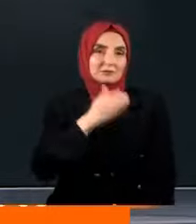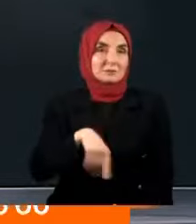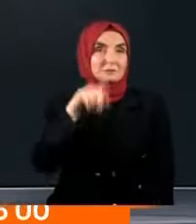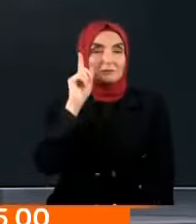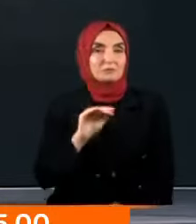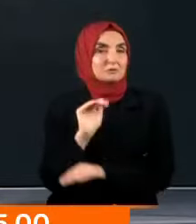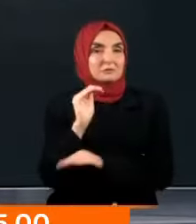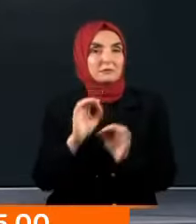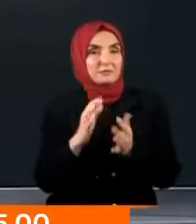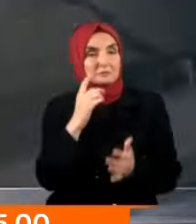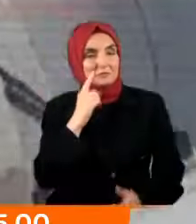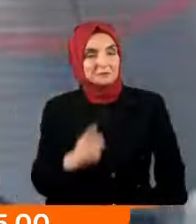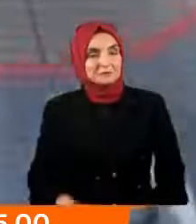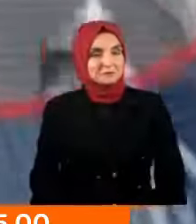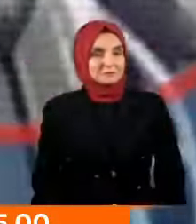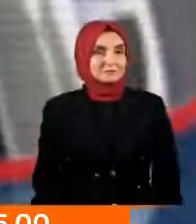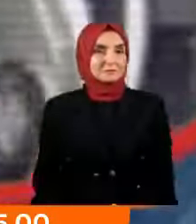yaşandı.